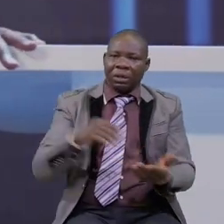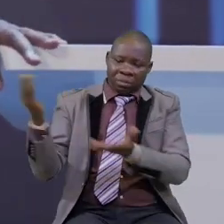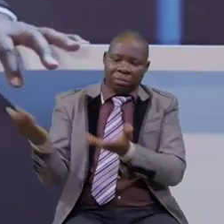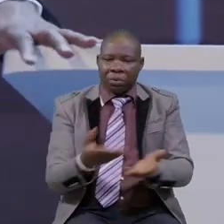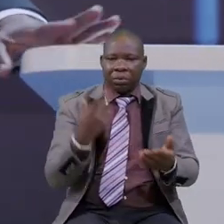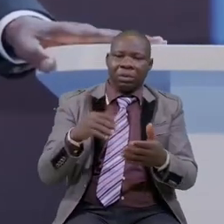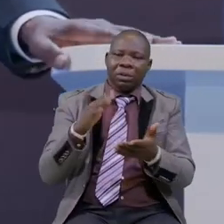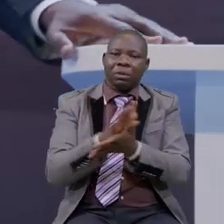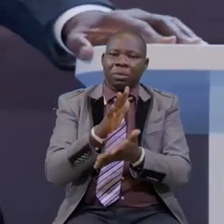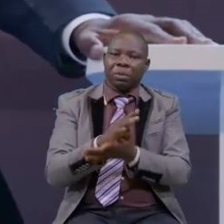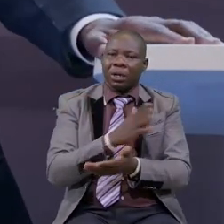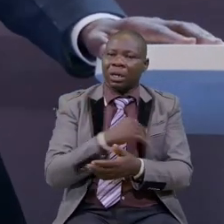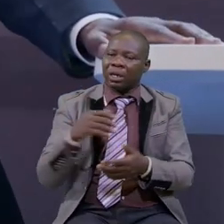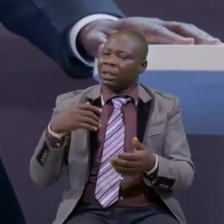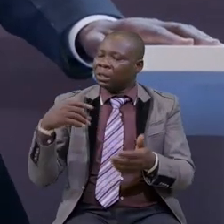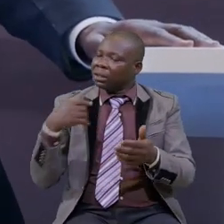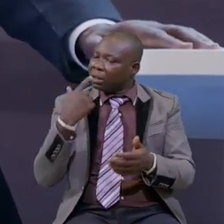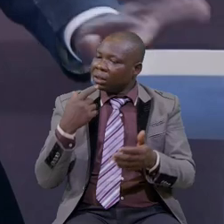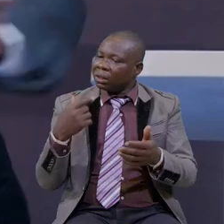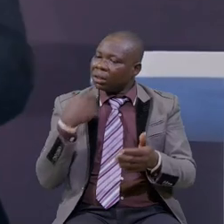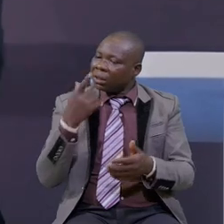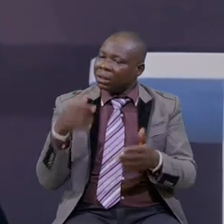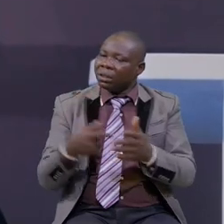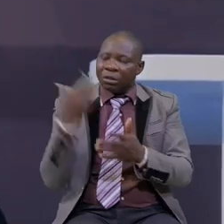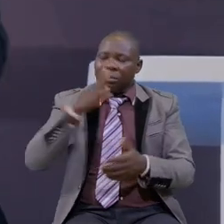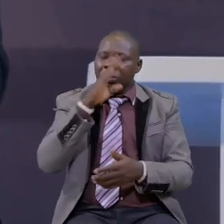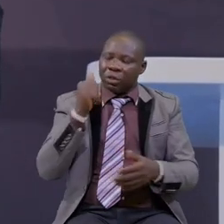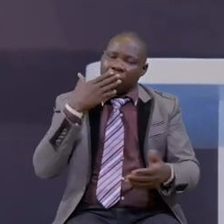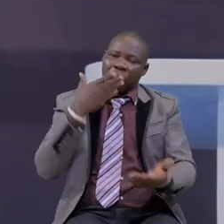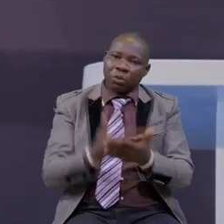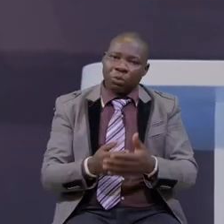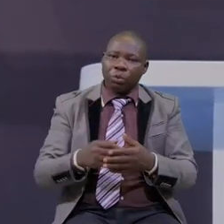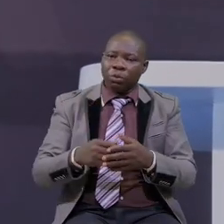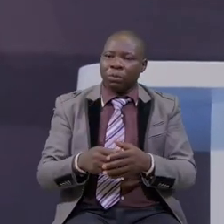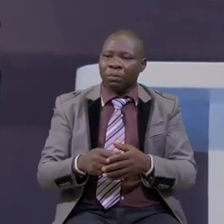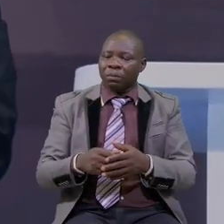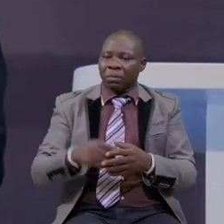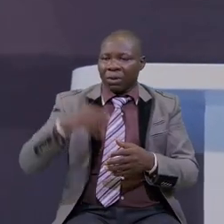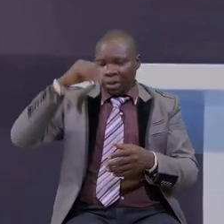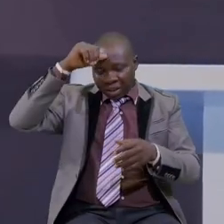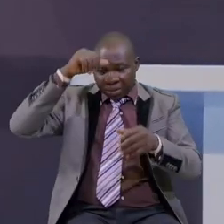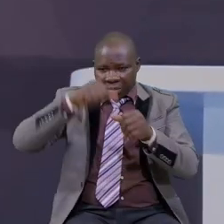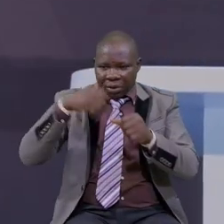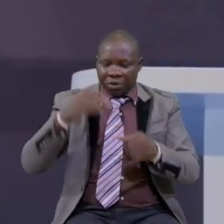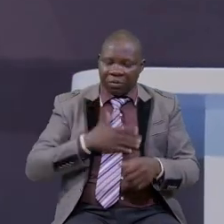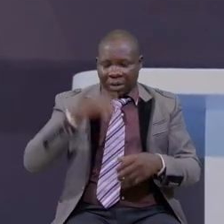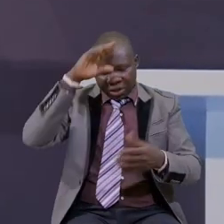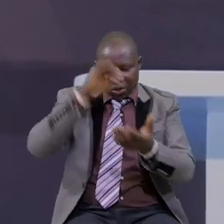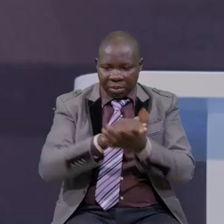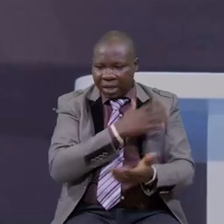dit, ce serait un bon souvenir de mon mari. Et elle a mis